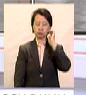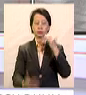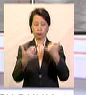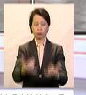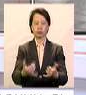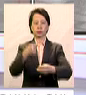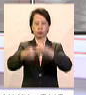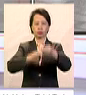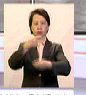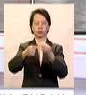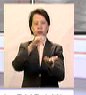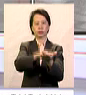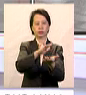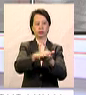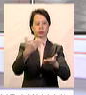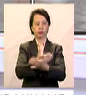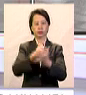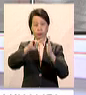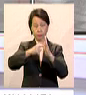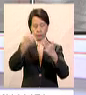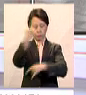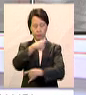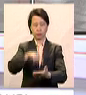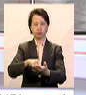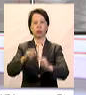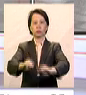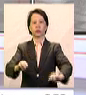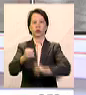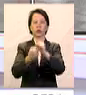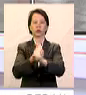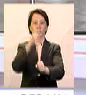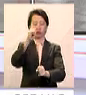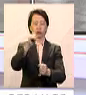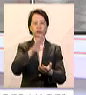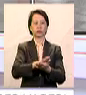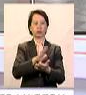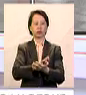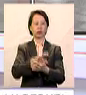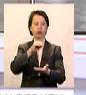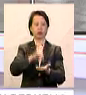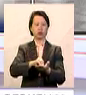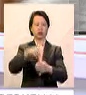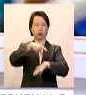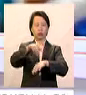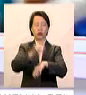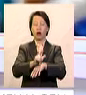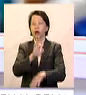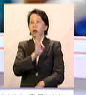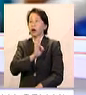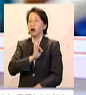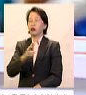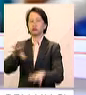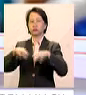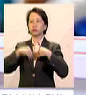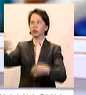Baik, masih lagi mengenai sesi persekolahan yang baru saja bermula hari ini. Murid-murid tahun 1 Sekolah Kebangsaan SK Kedawang Langkawi teruja apabila